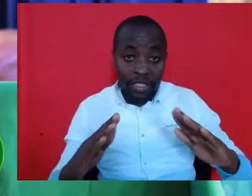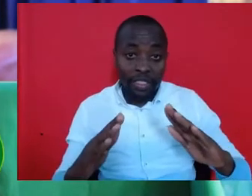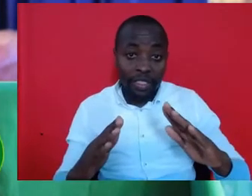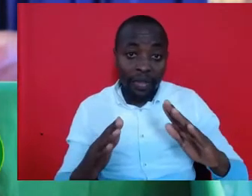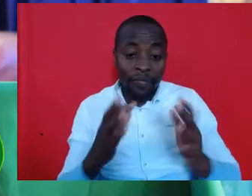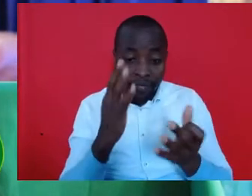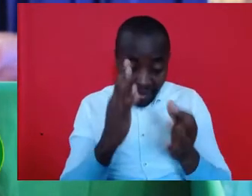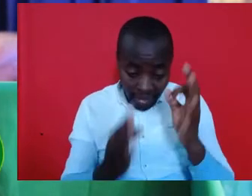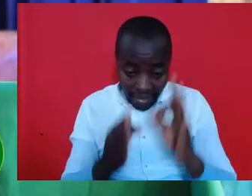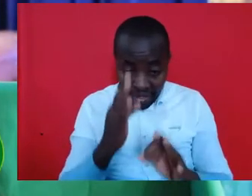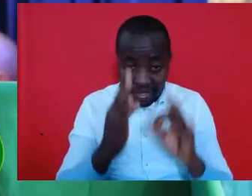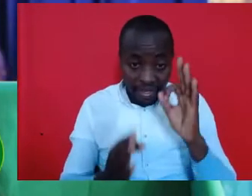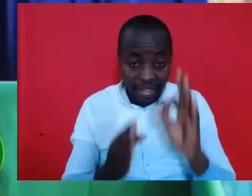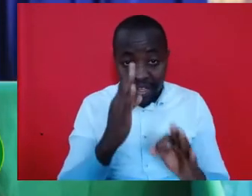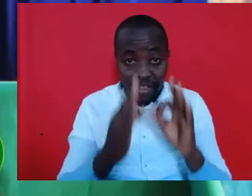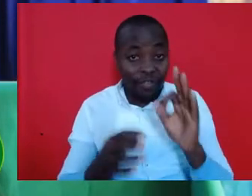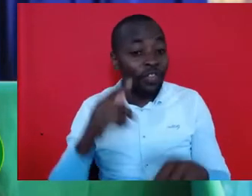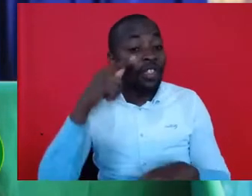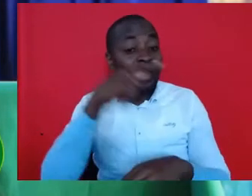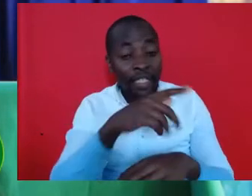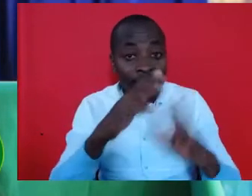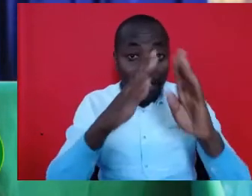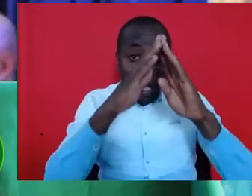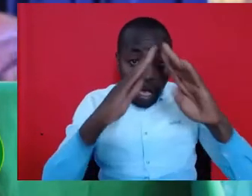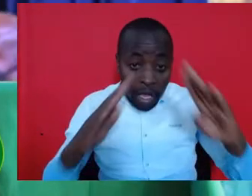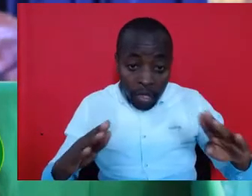inakaa hali ya kuharibika,